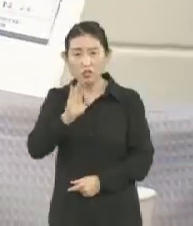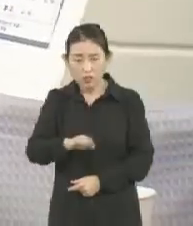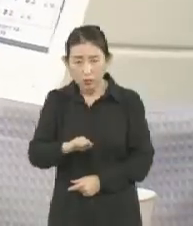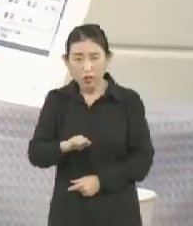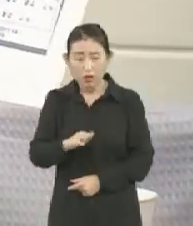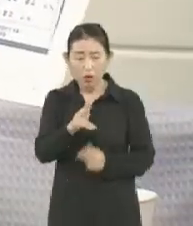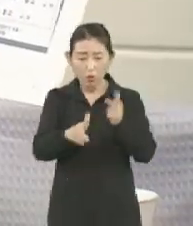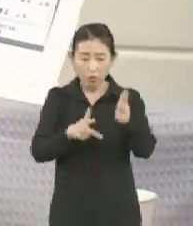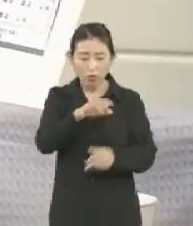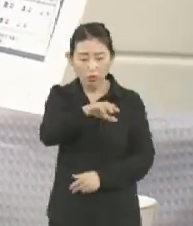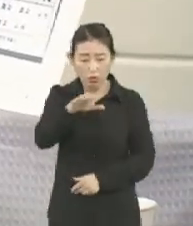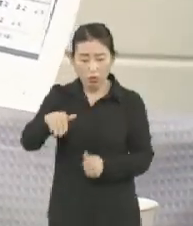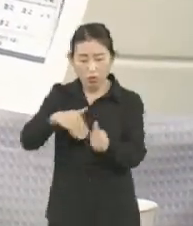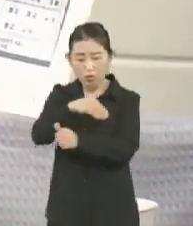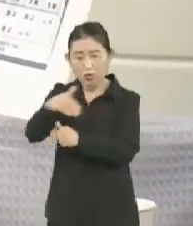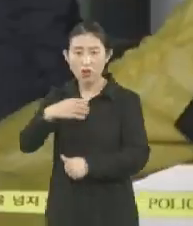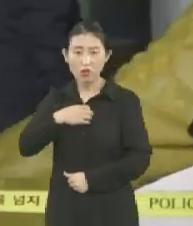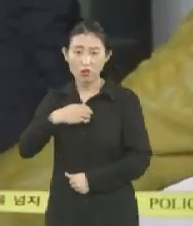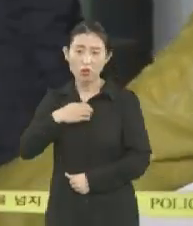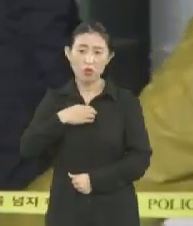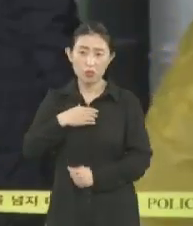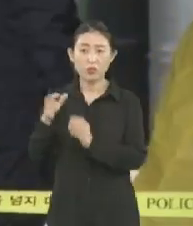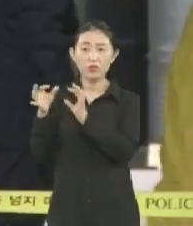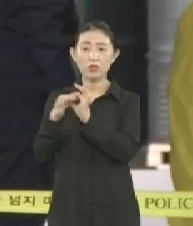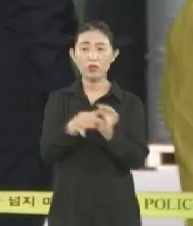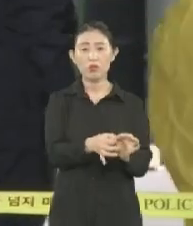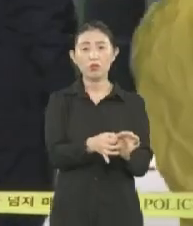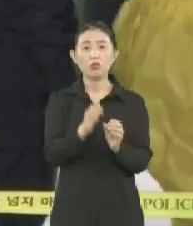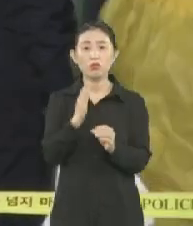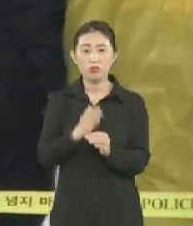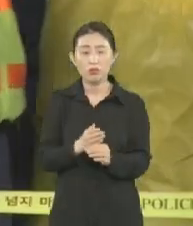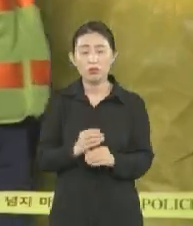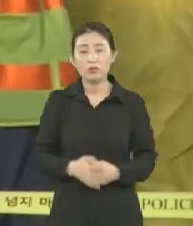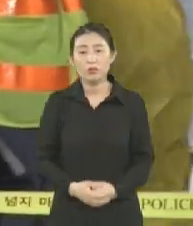전방위적인 개선을 주문하고 있지만 현장의